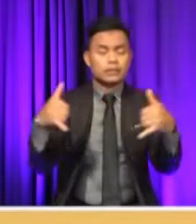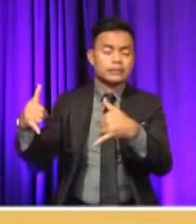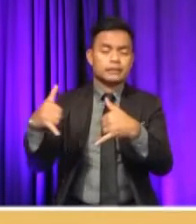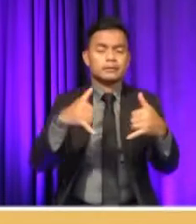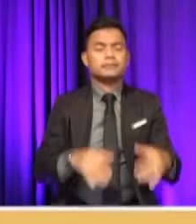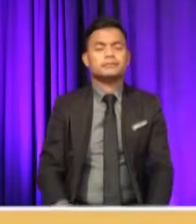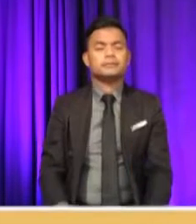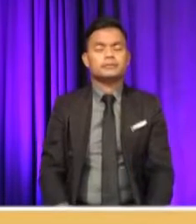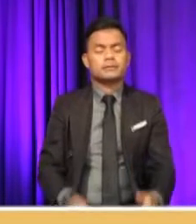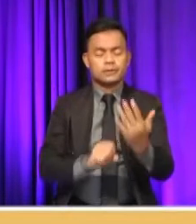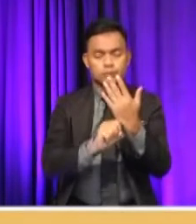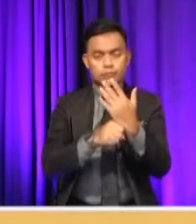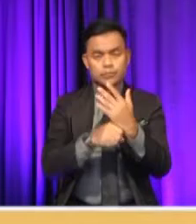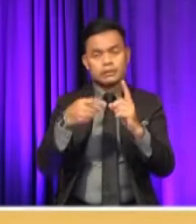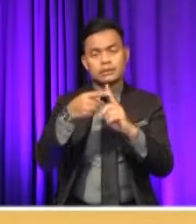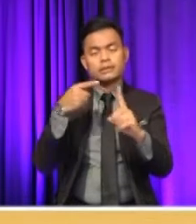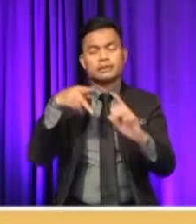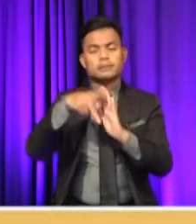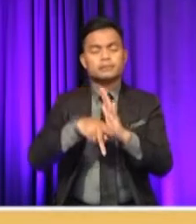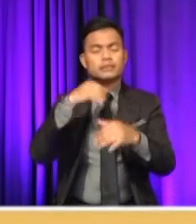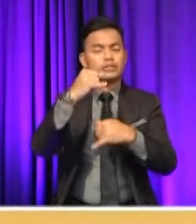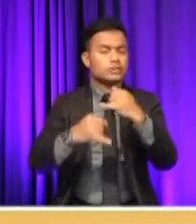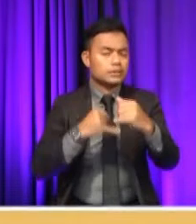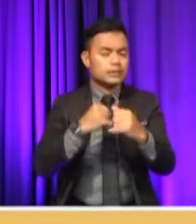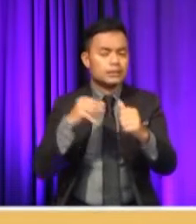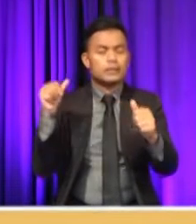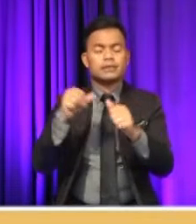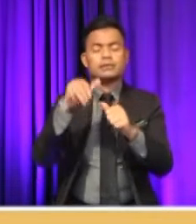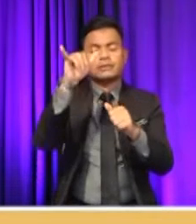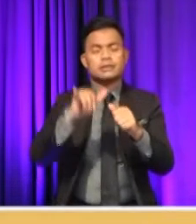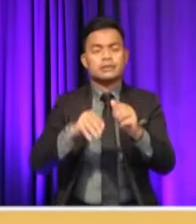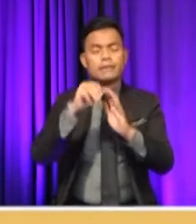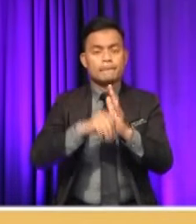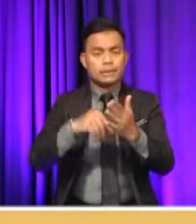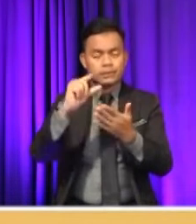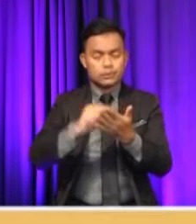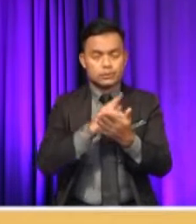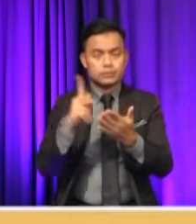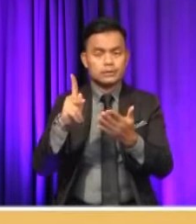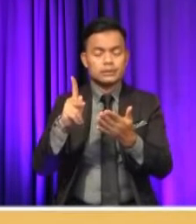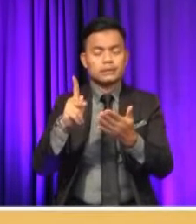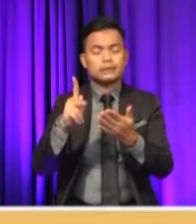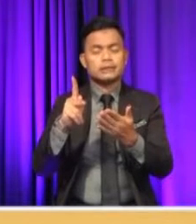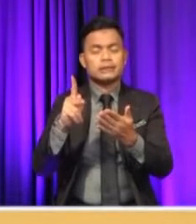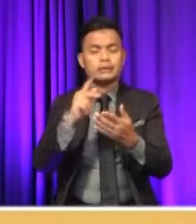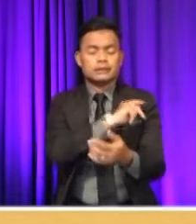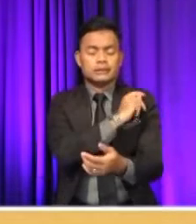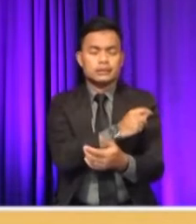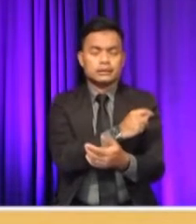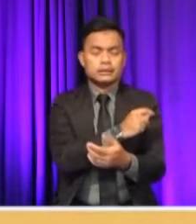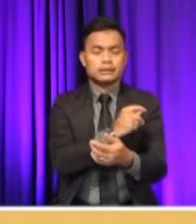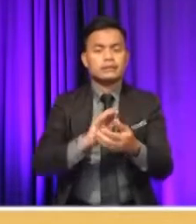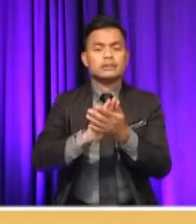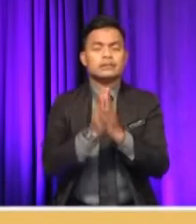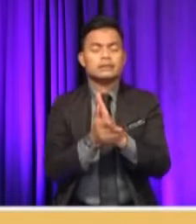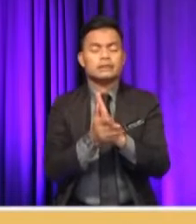adalah daripada penjana arus yang menggunakan prinsip aruhan yang menukarkan tenaga mekanik kepada